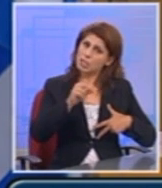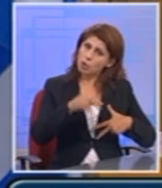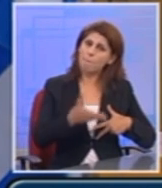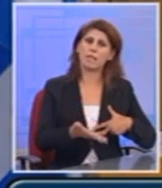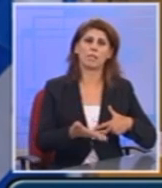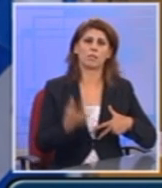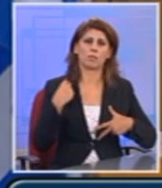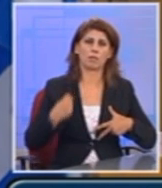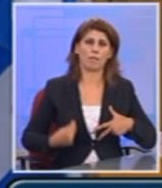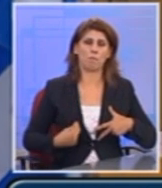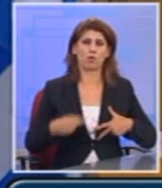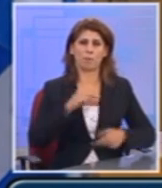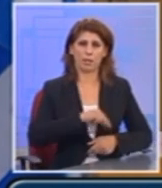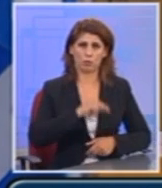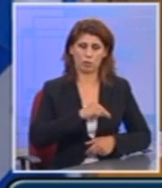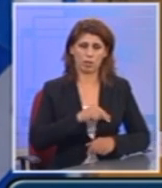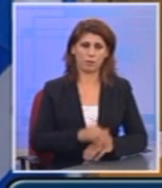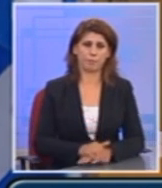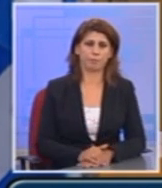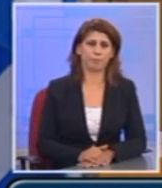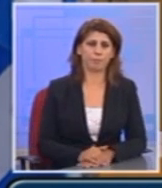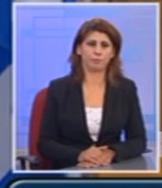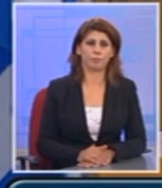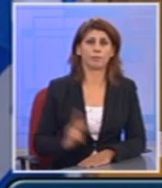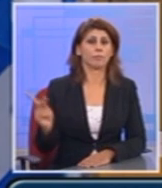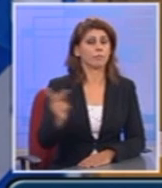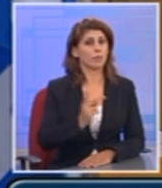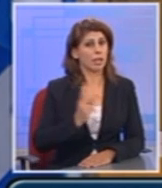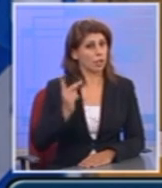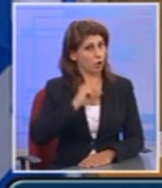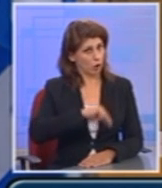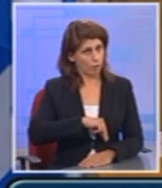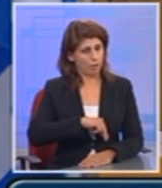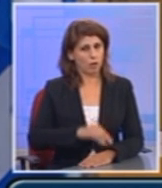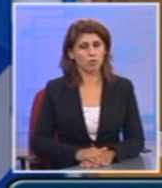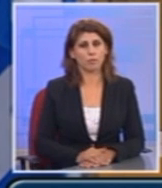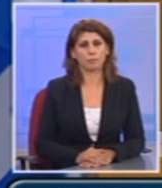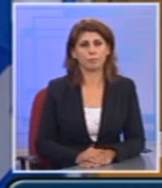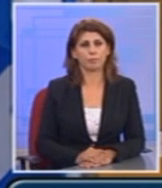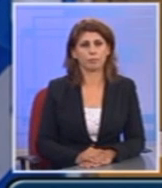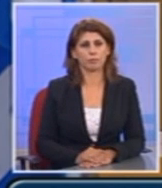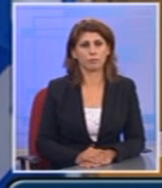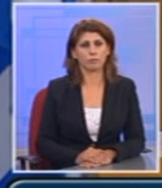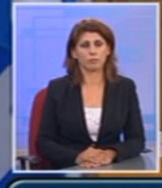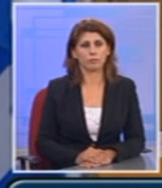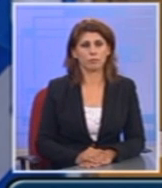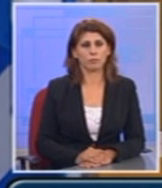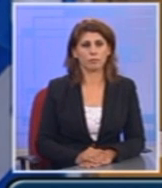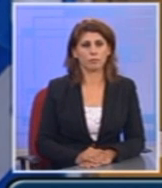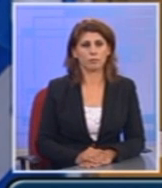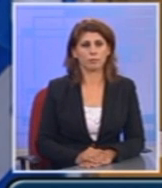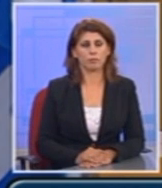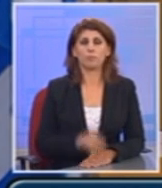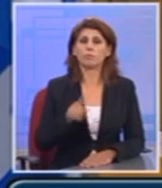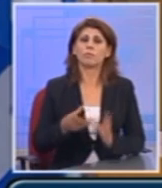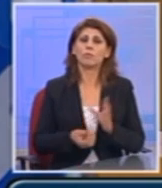της δημόσιας περιουσίας για κοινωνικό όφελος αυτή η ε αυτός ο